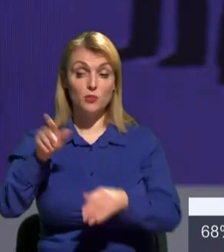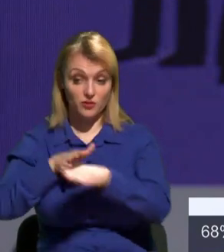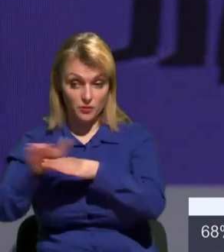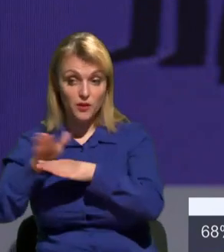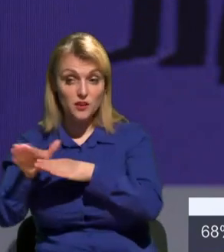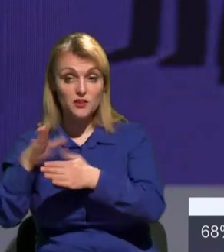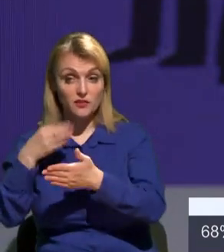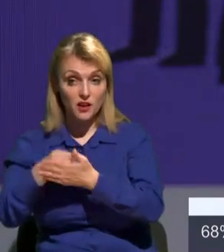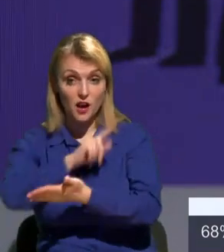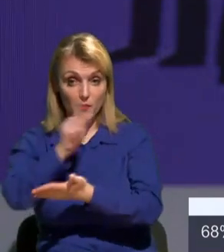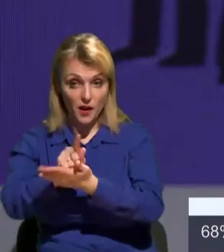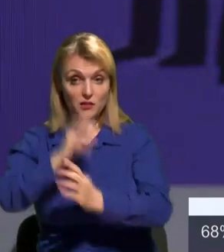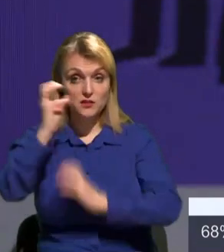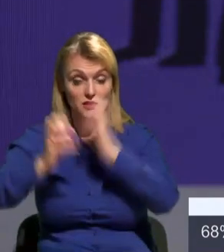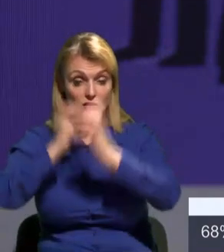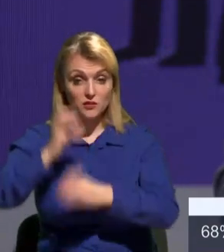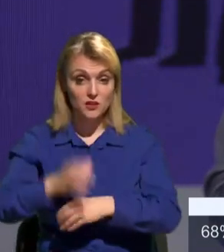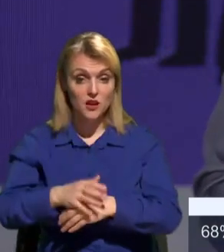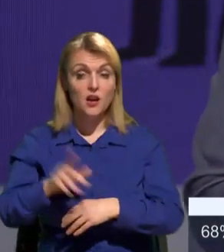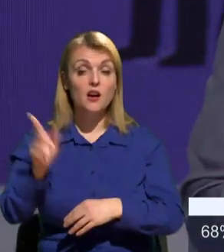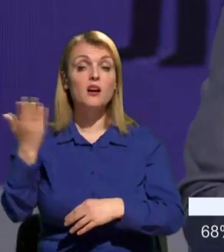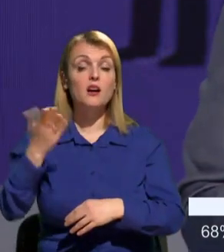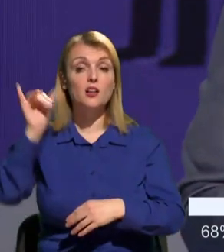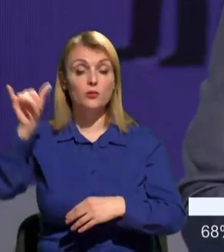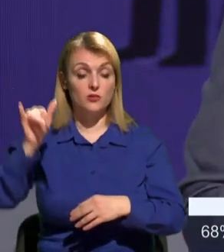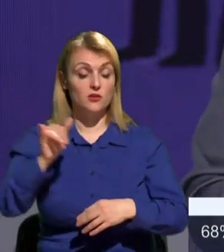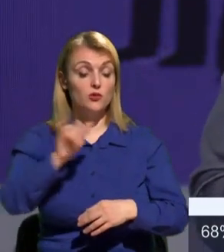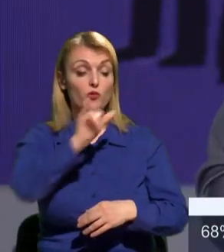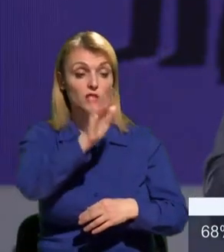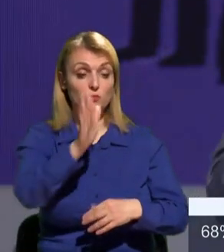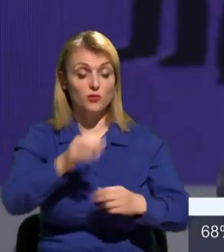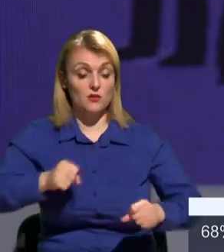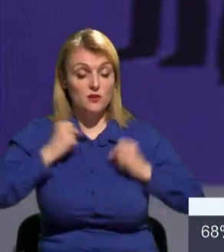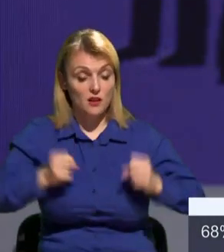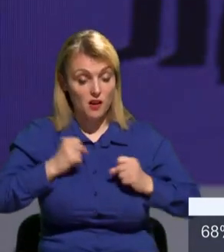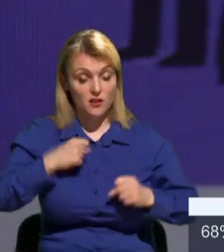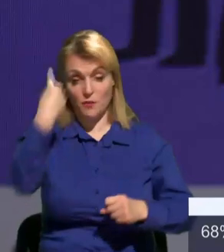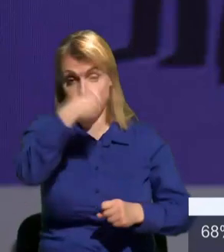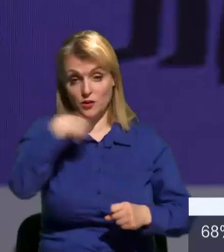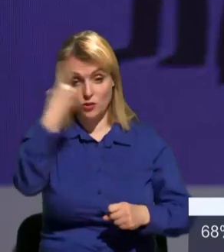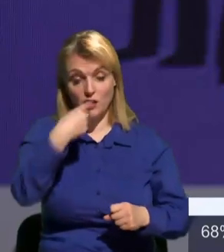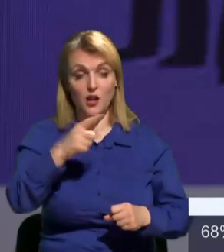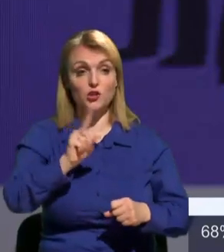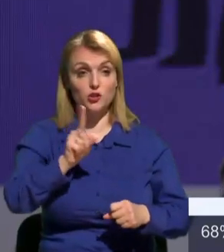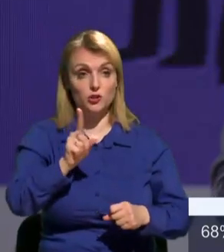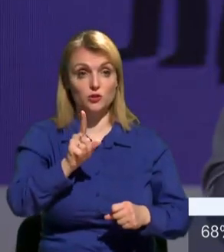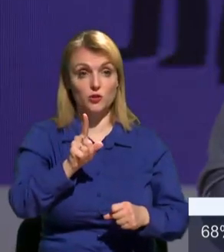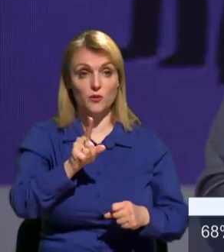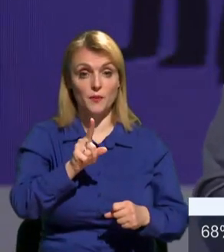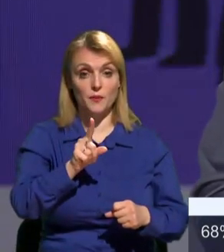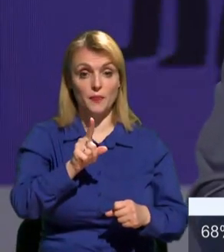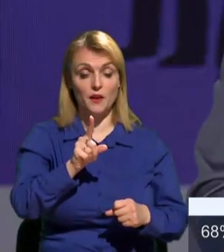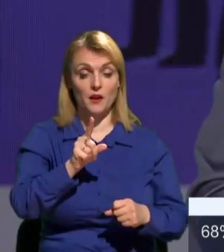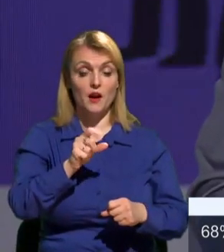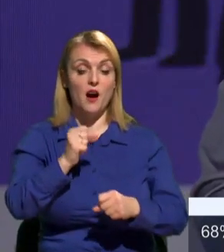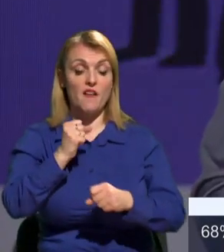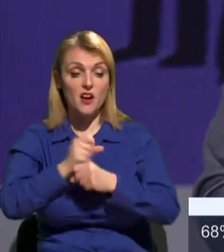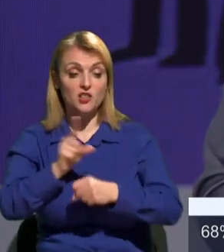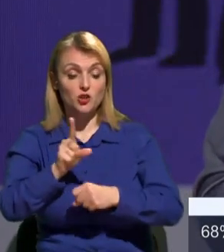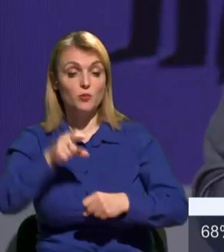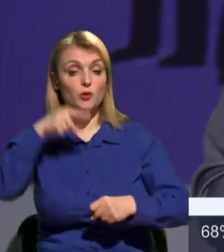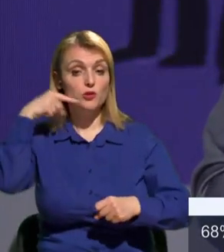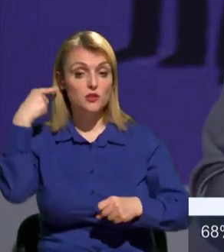angajamentele internaționale și ce efort veți depune dumneavoastră personal pentru a face ca Federația